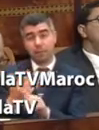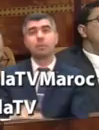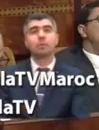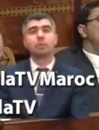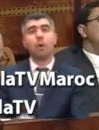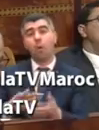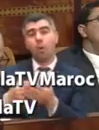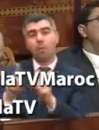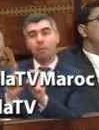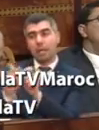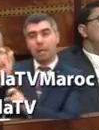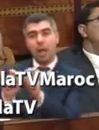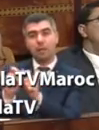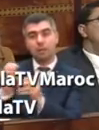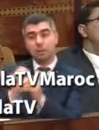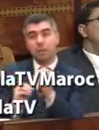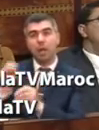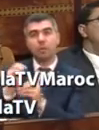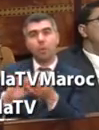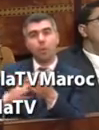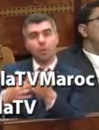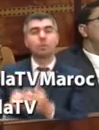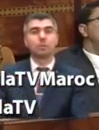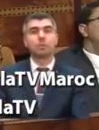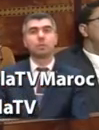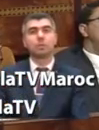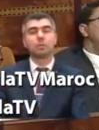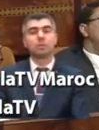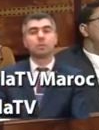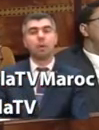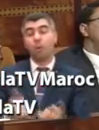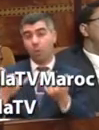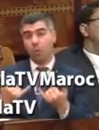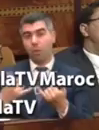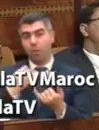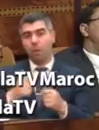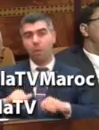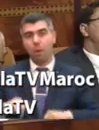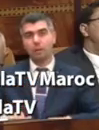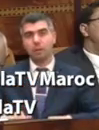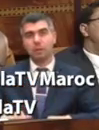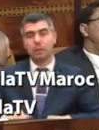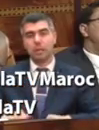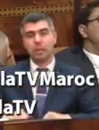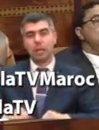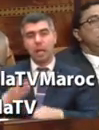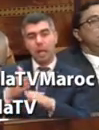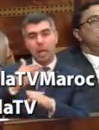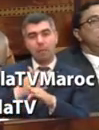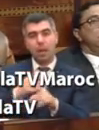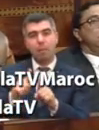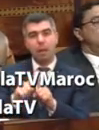كل شيء في قدرة المواطنين، هذه هي الحقيقة وخصنا نقولوها. إلى أنه السيد الوزير، أنا نرجع لواحد الكلمة قال السي بن كيران الله يكثر